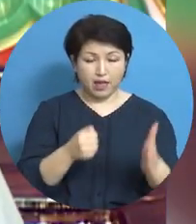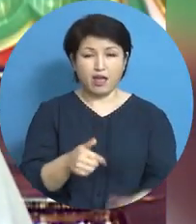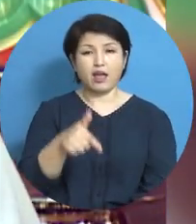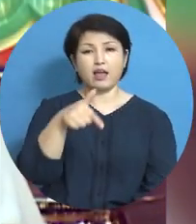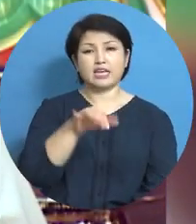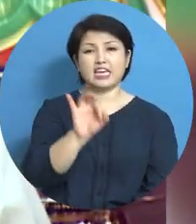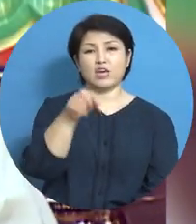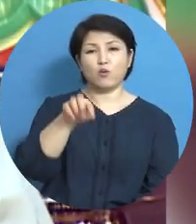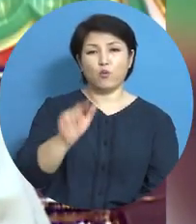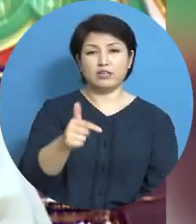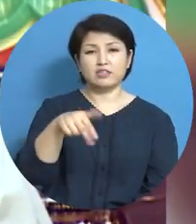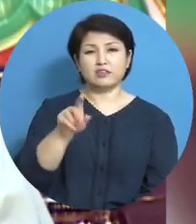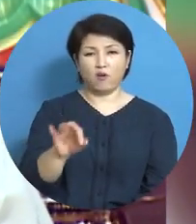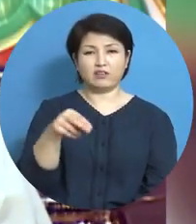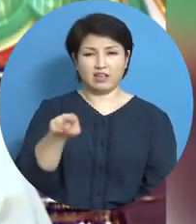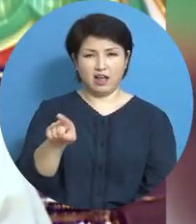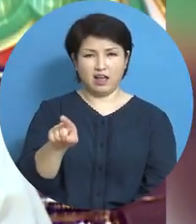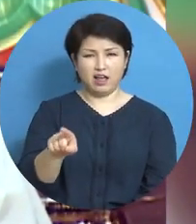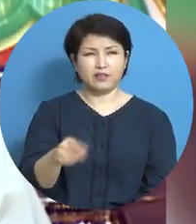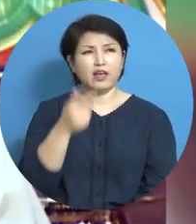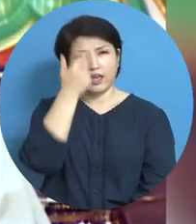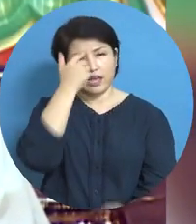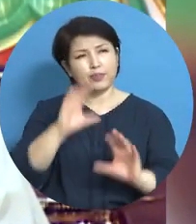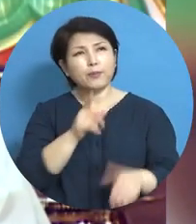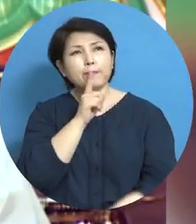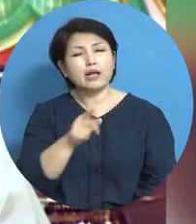그러나 인도 말로는 그냥 제다바나라 그럽니다.